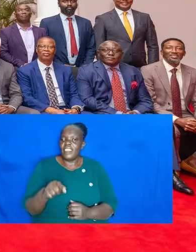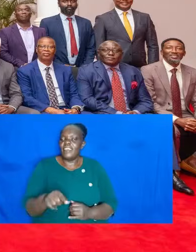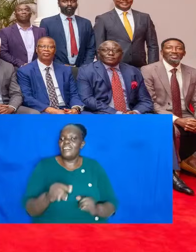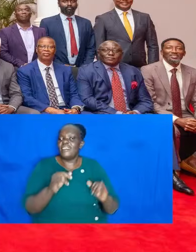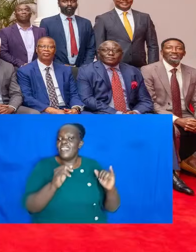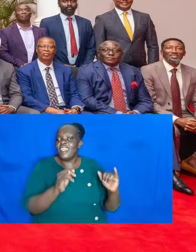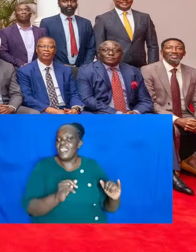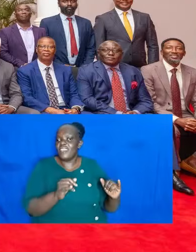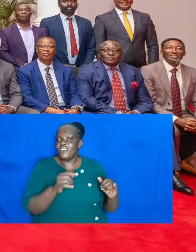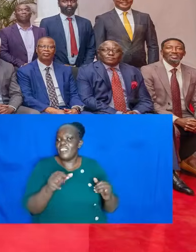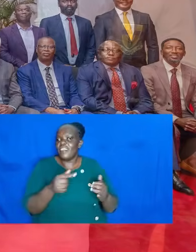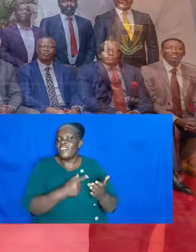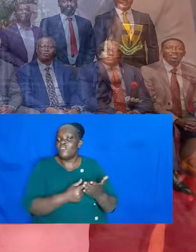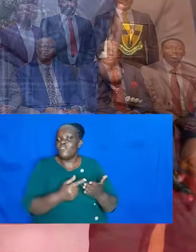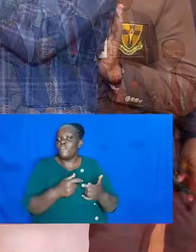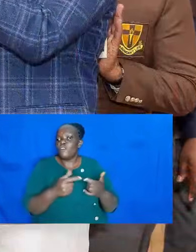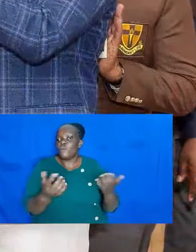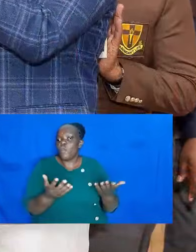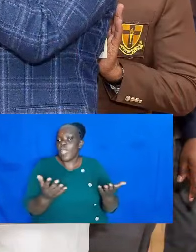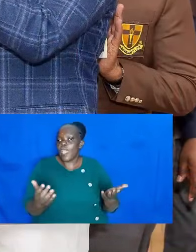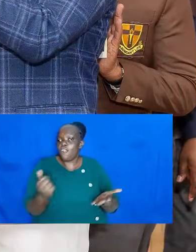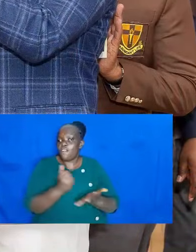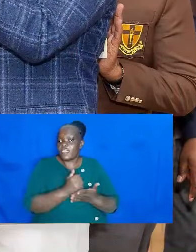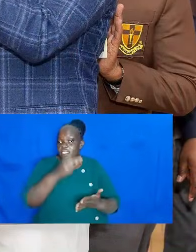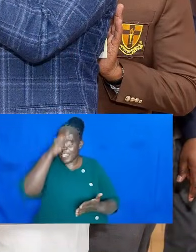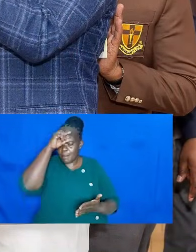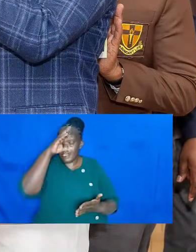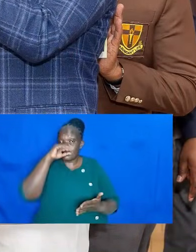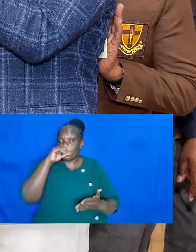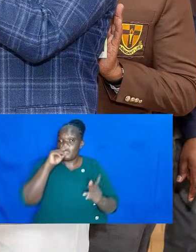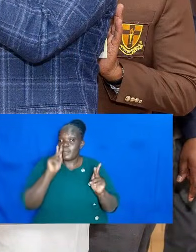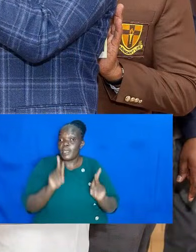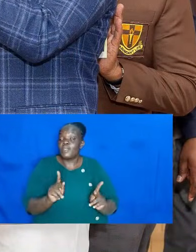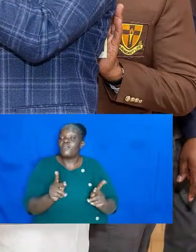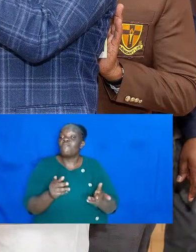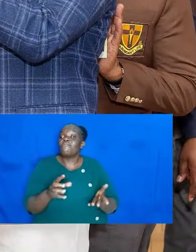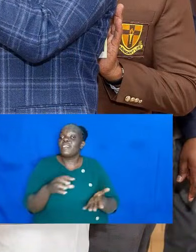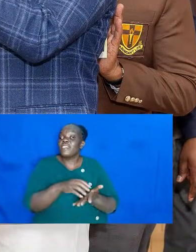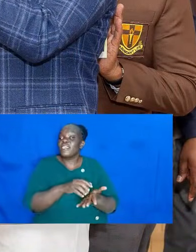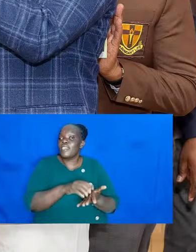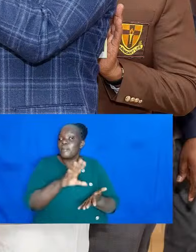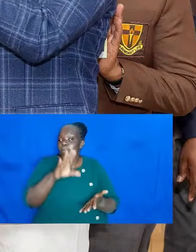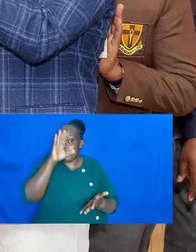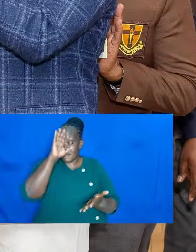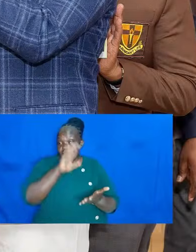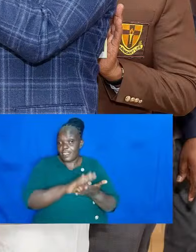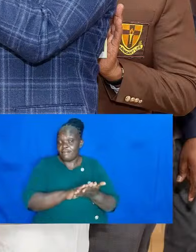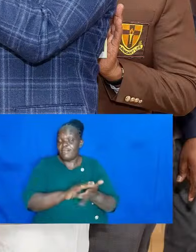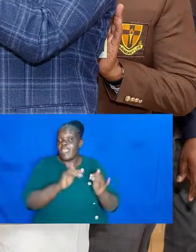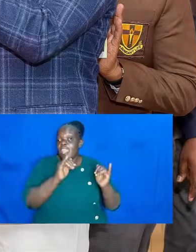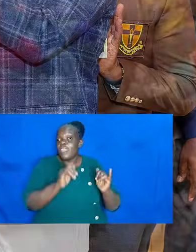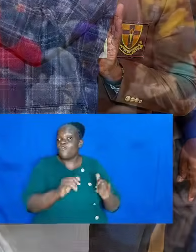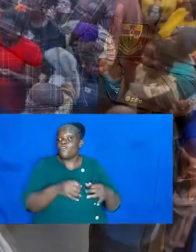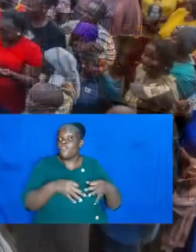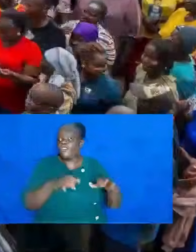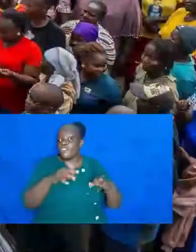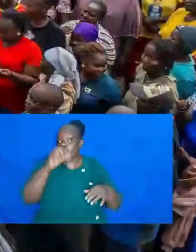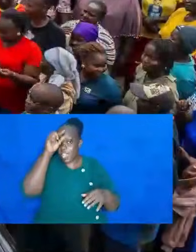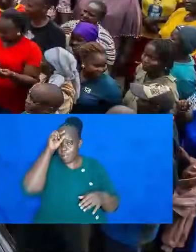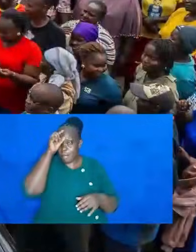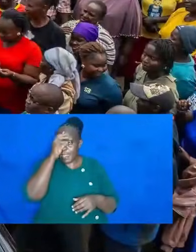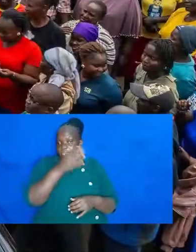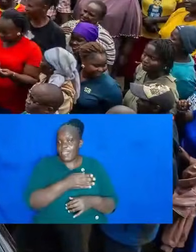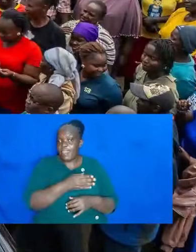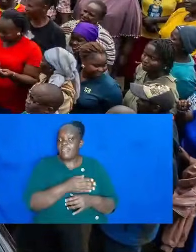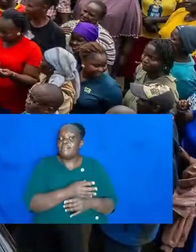Hizi ni taarifa za wiki hii kutoka ofisi ya msemaji wa serikali, kituo chako cha kuaminika kwa taarifa rasmi